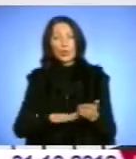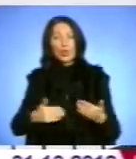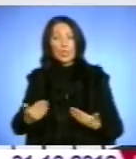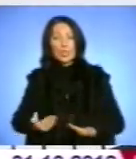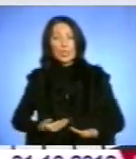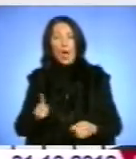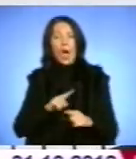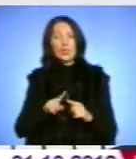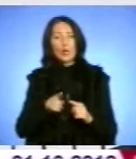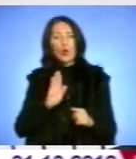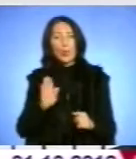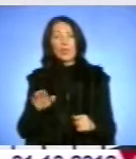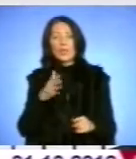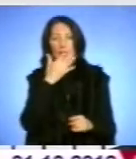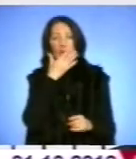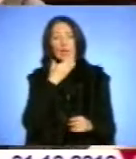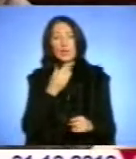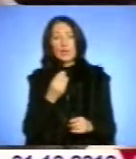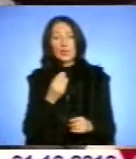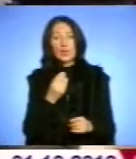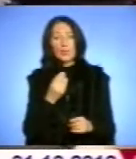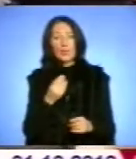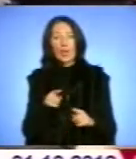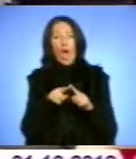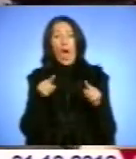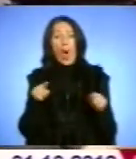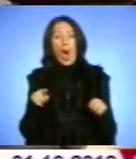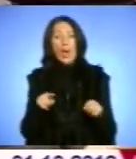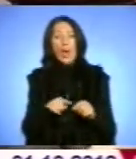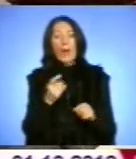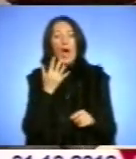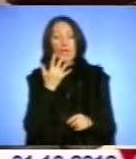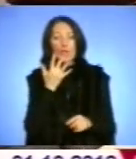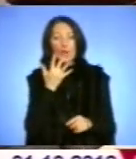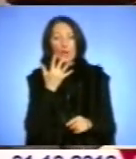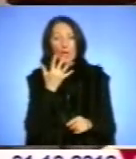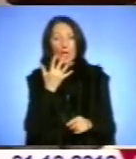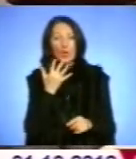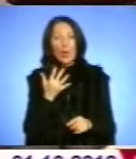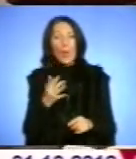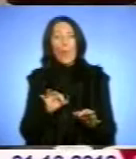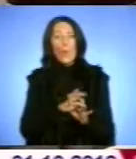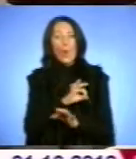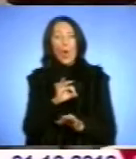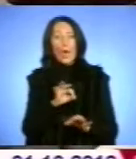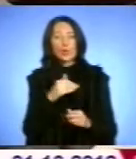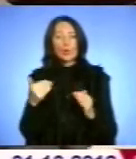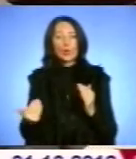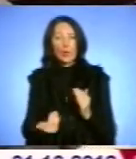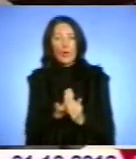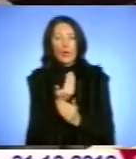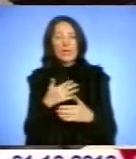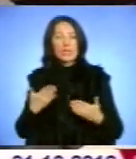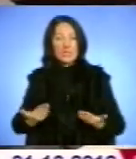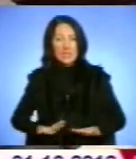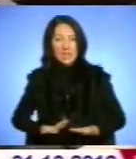а скоро буде і найкрасивішим. У рамках національного проєкту «Нове життя»